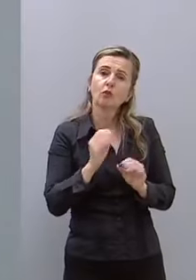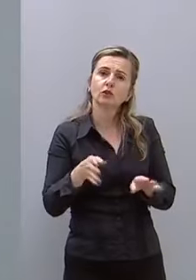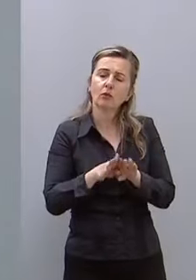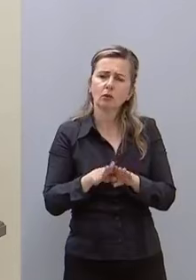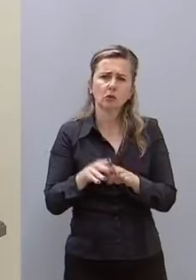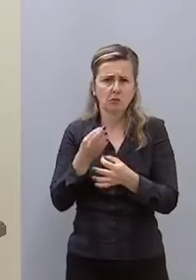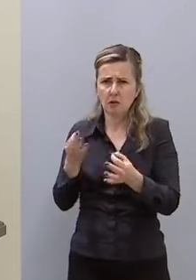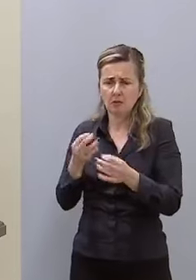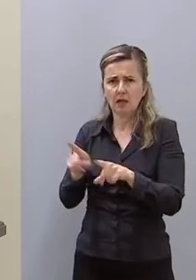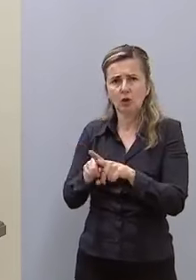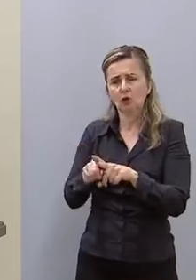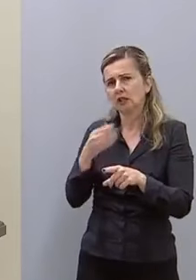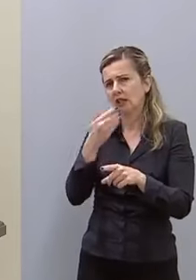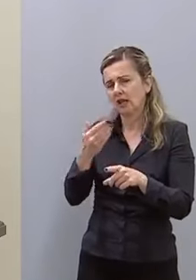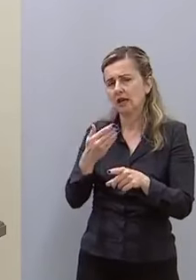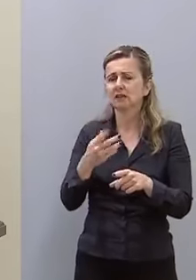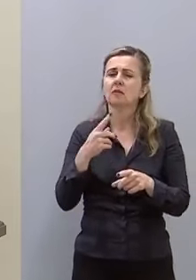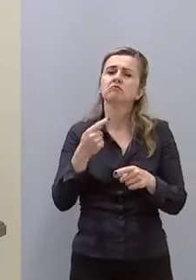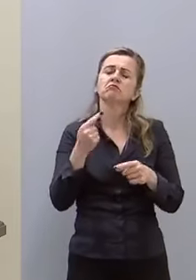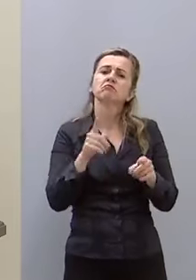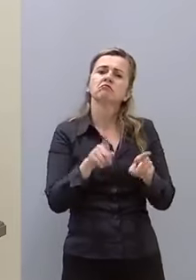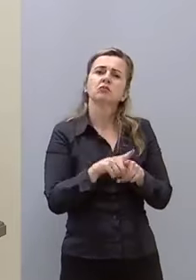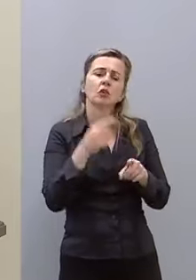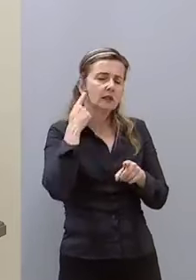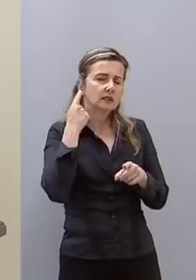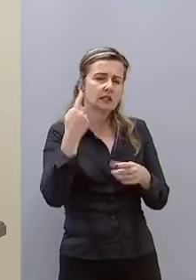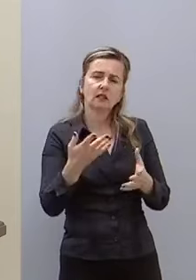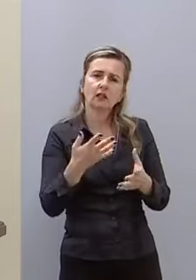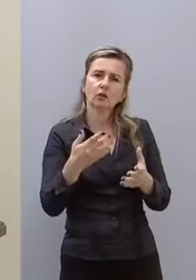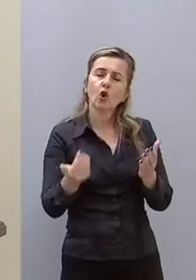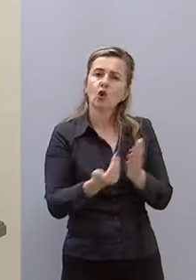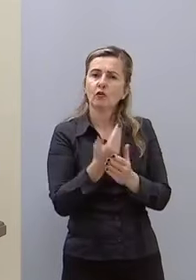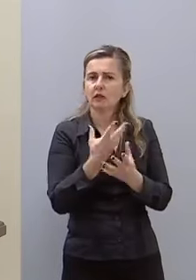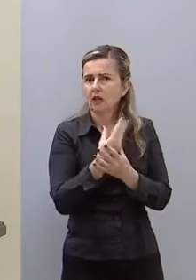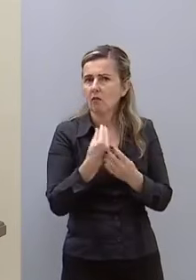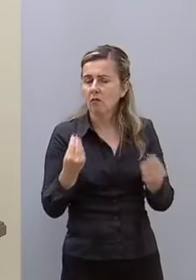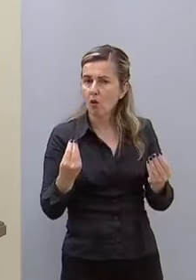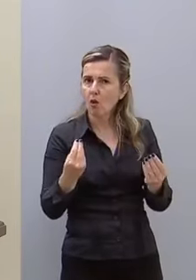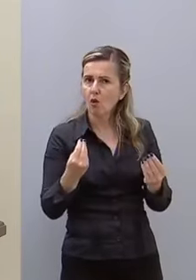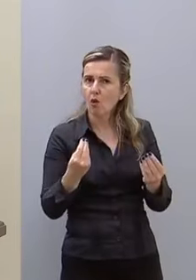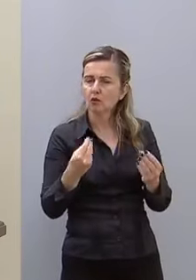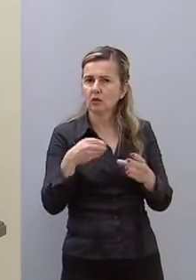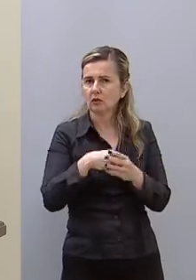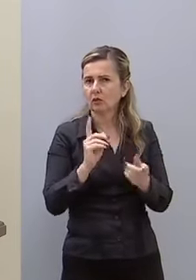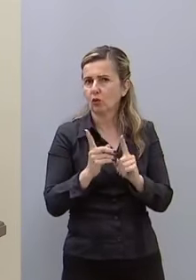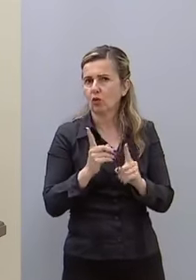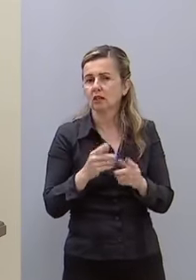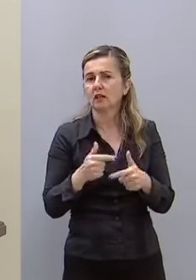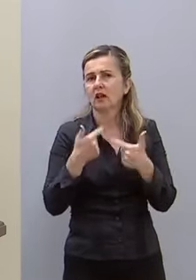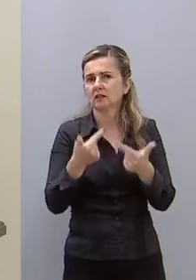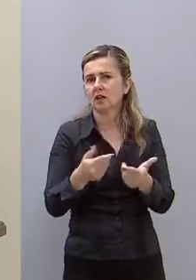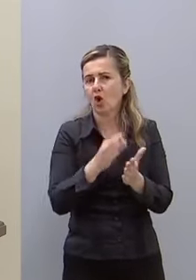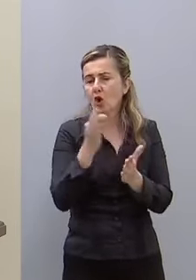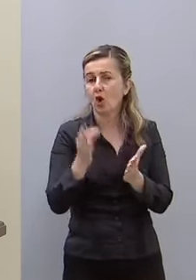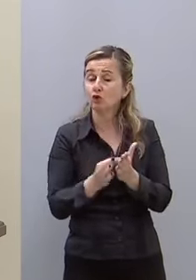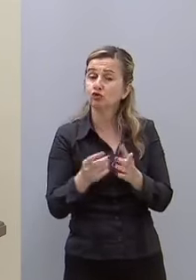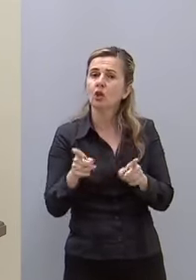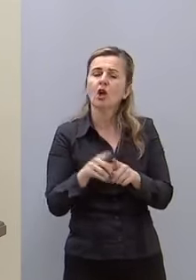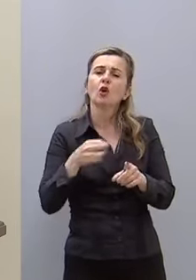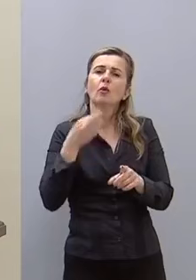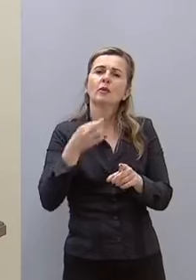così grazie bene allora come avete sentito le novità sono molte quelle offerte oggi adesso noi come sempre ci